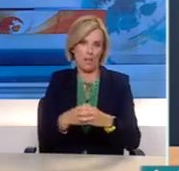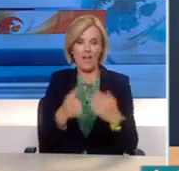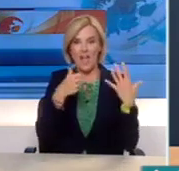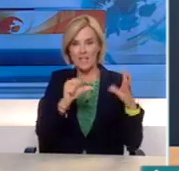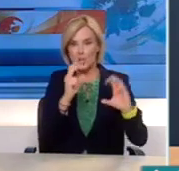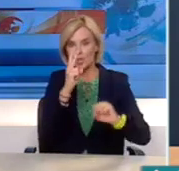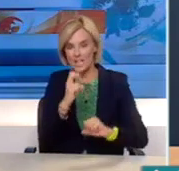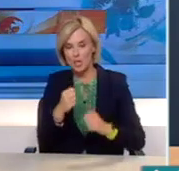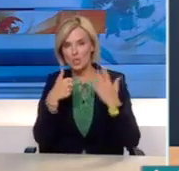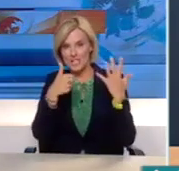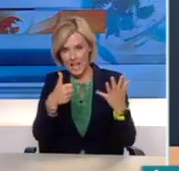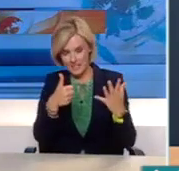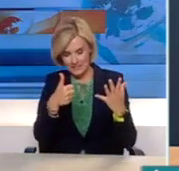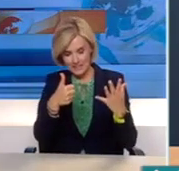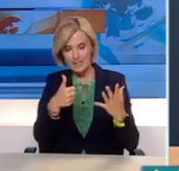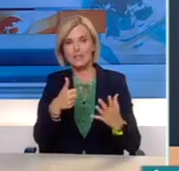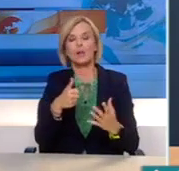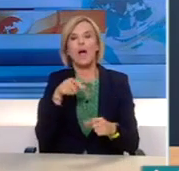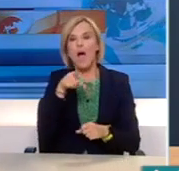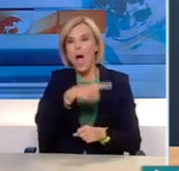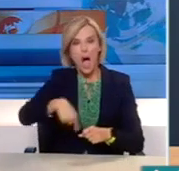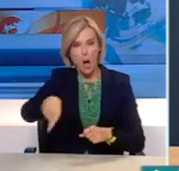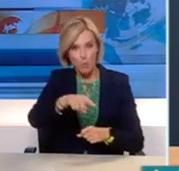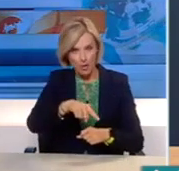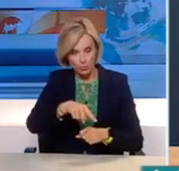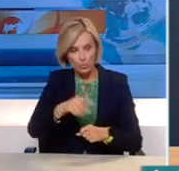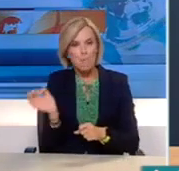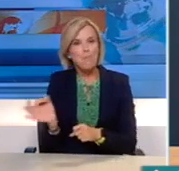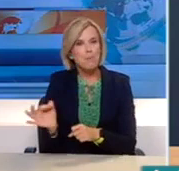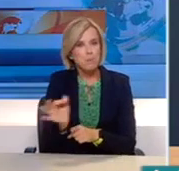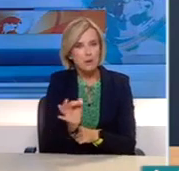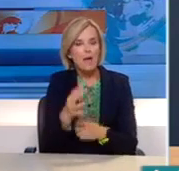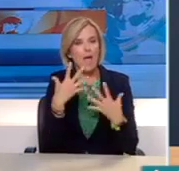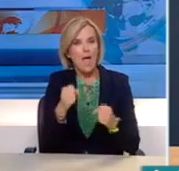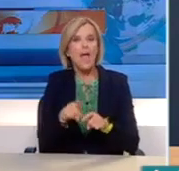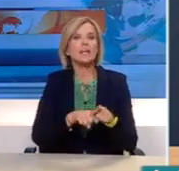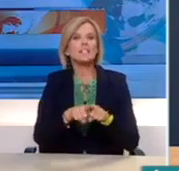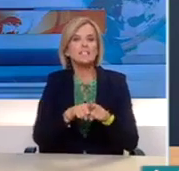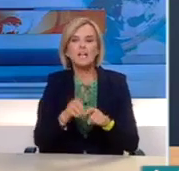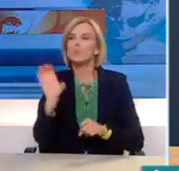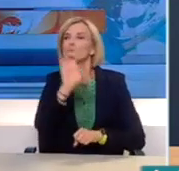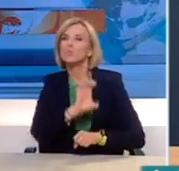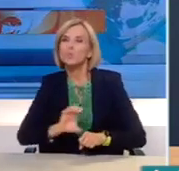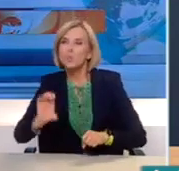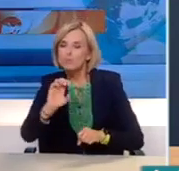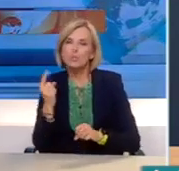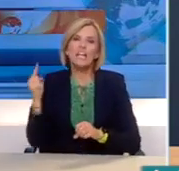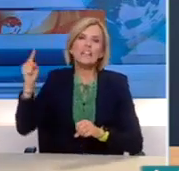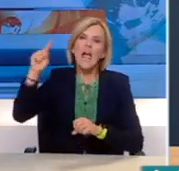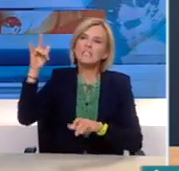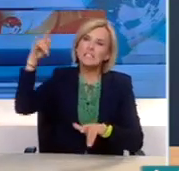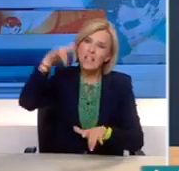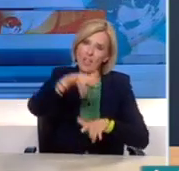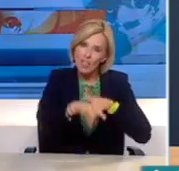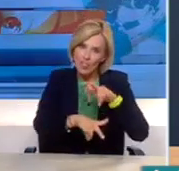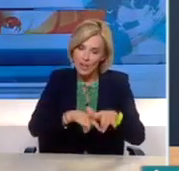626 ή 21,8% από τα κρούσματα θεωρούνται σχετιζόμενα με ταξίδι από το εξωτερικό